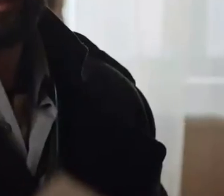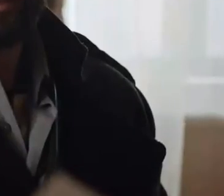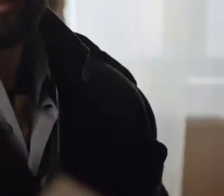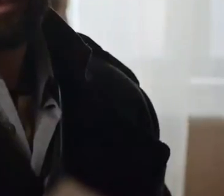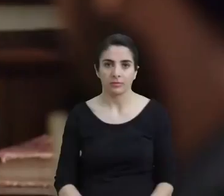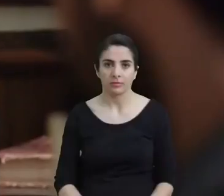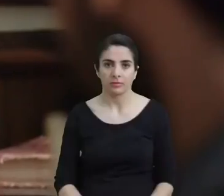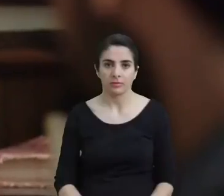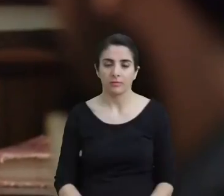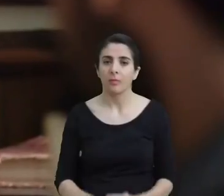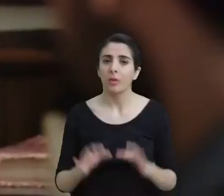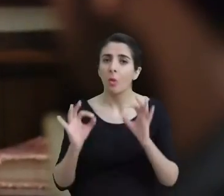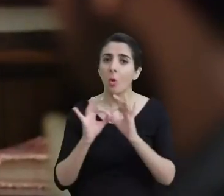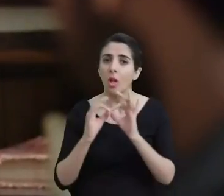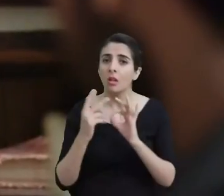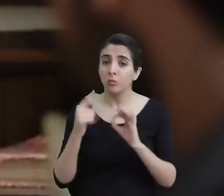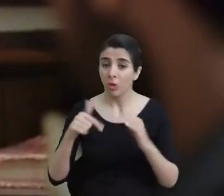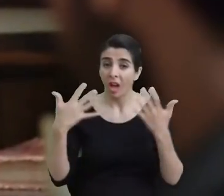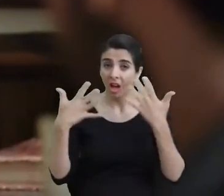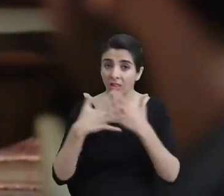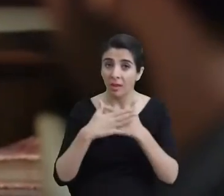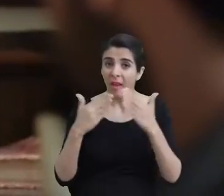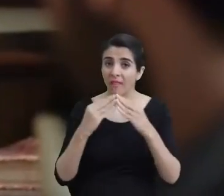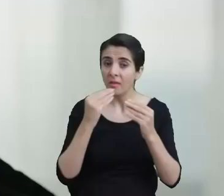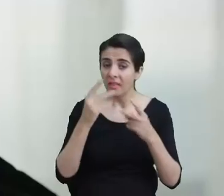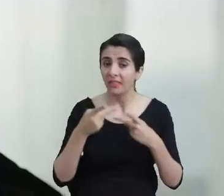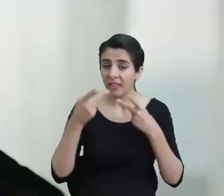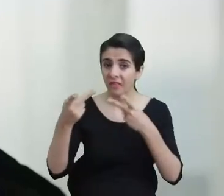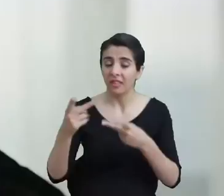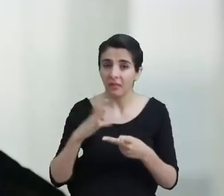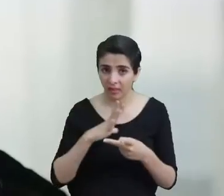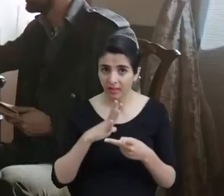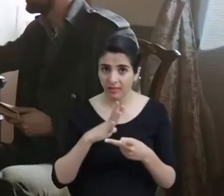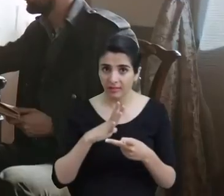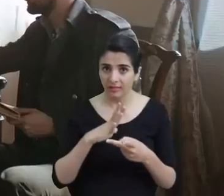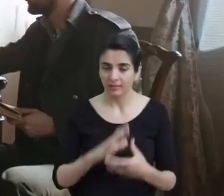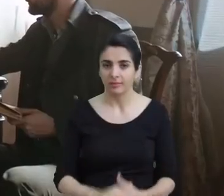bakıyorlar. Boris Zaharyas bizi bu akşam konağına davet ediyor.